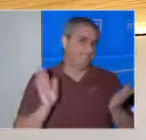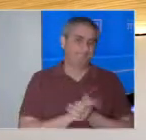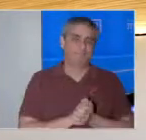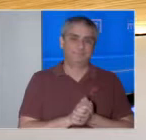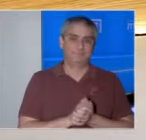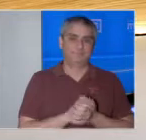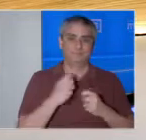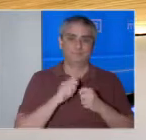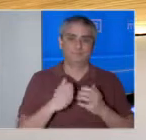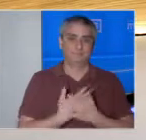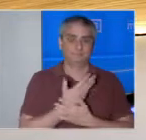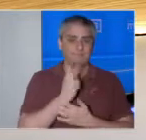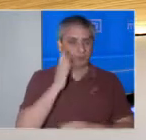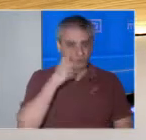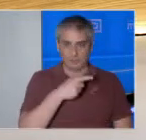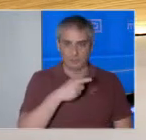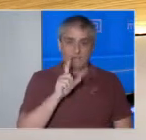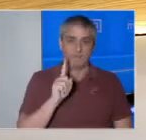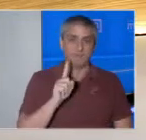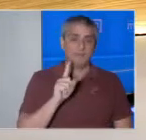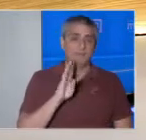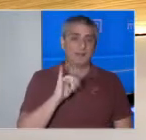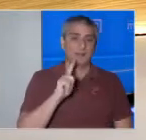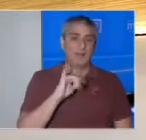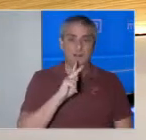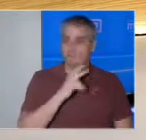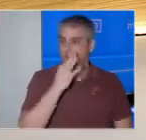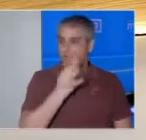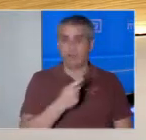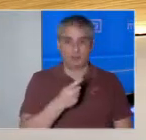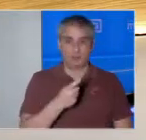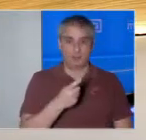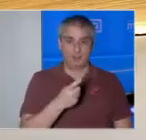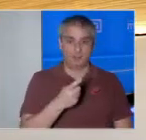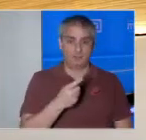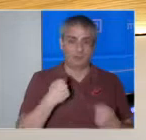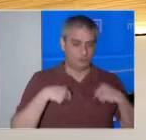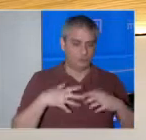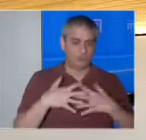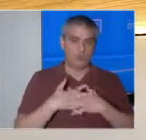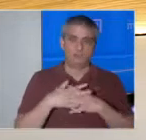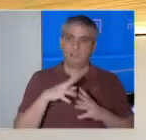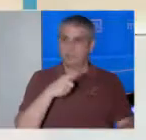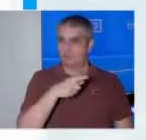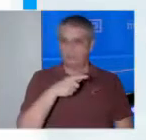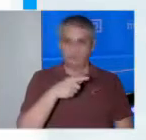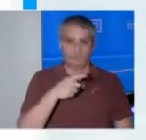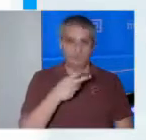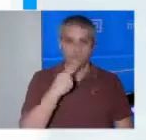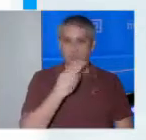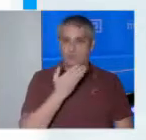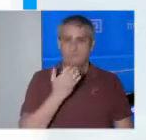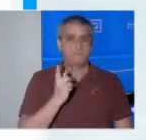הכנסת החדש מיש עתיד, ולדימיר בליאק, שאל את יושב ראש הקואליציה מיקי זוהר,